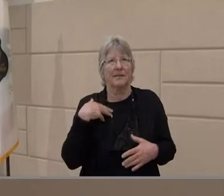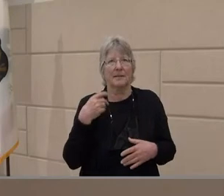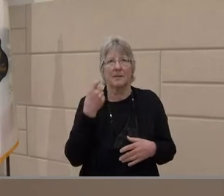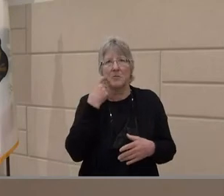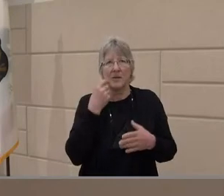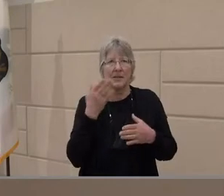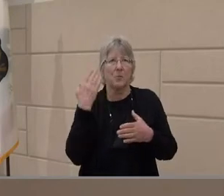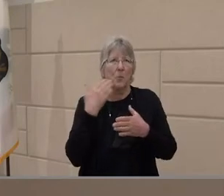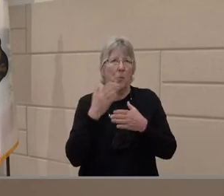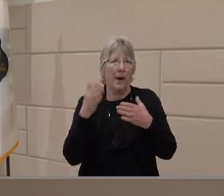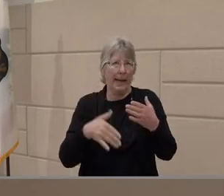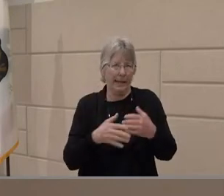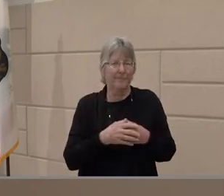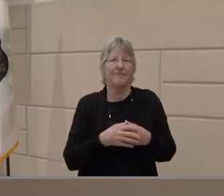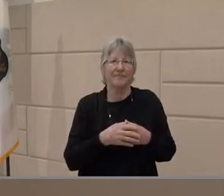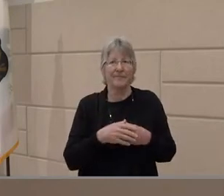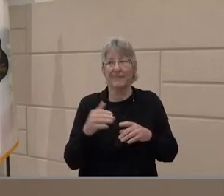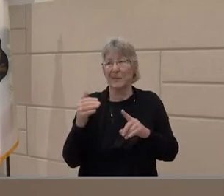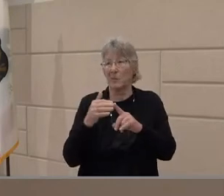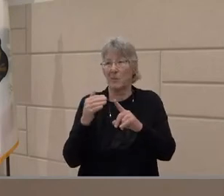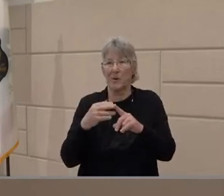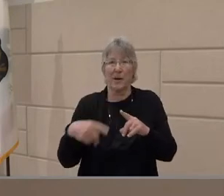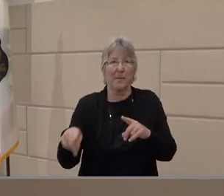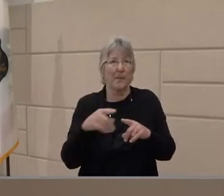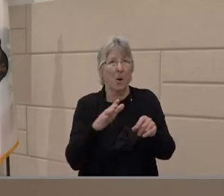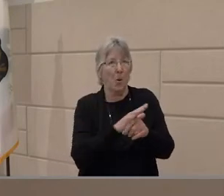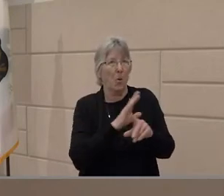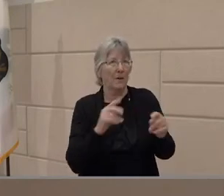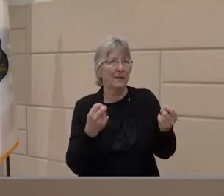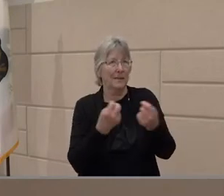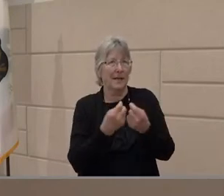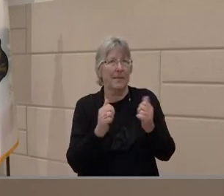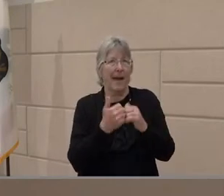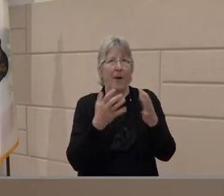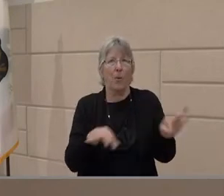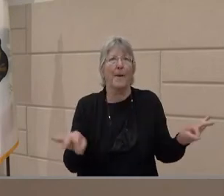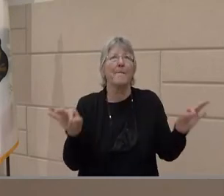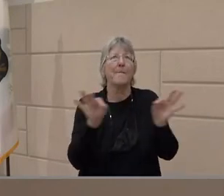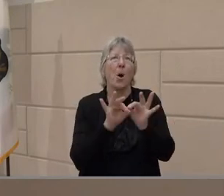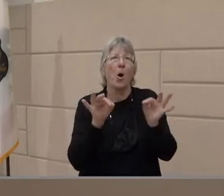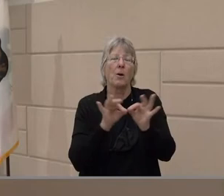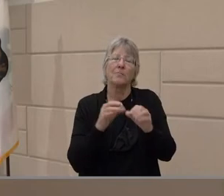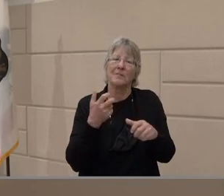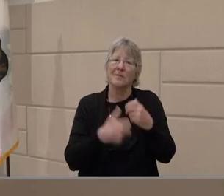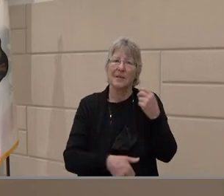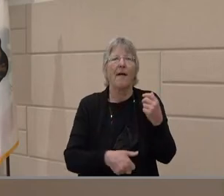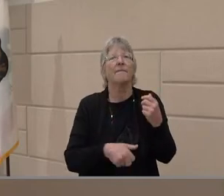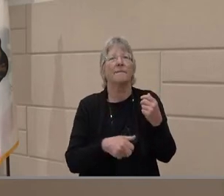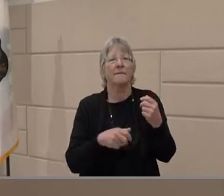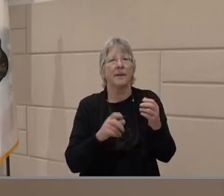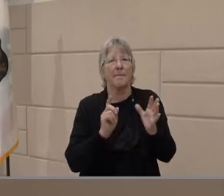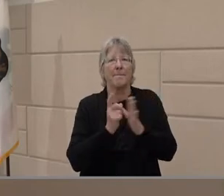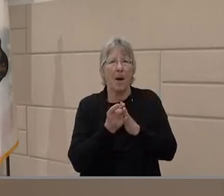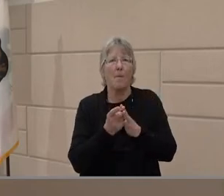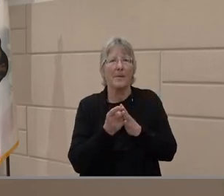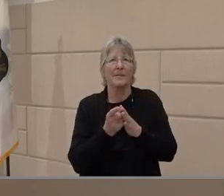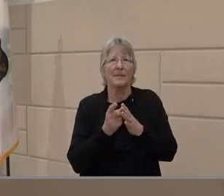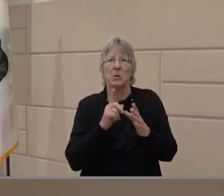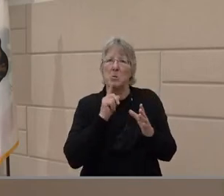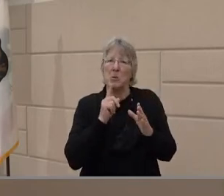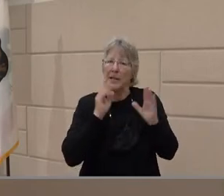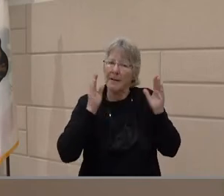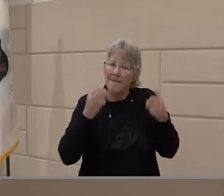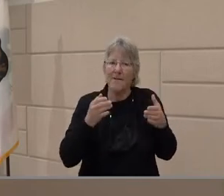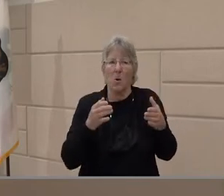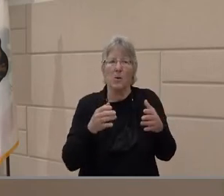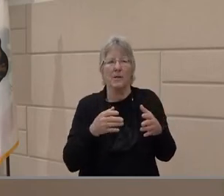าขอจัดเมียนกากรกดูได้มูลหายทาเนตได้จองโจรวมนุ๊กนี่เอาเมียนสมัติเพียบขนมกาปลาไปใช้กิจชีสำหรับ